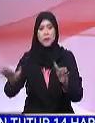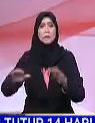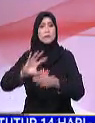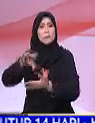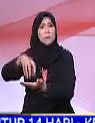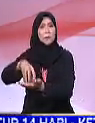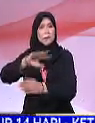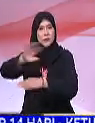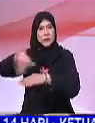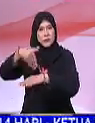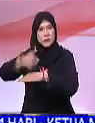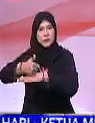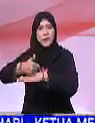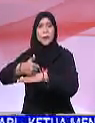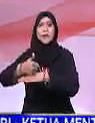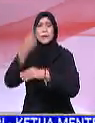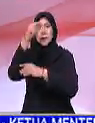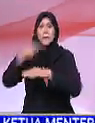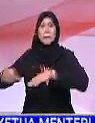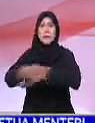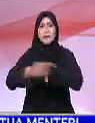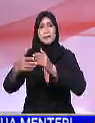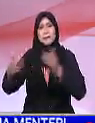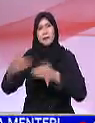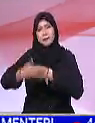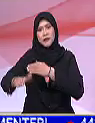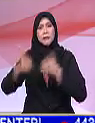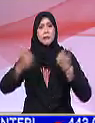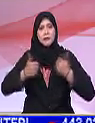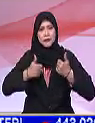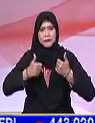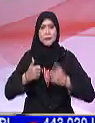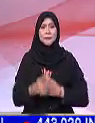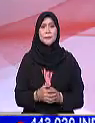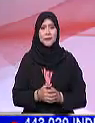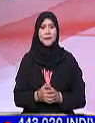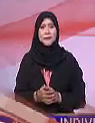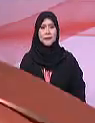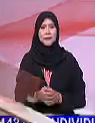lagi pusat vaksinasi di daerah Padang Besar selepas Hari Raya Aidilfitri.